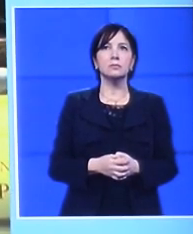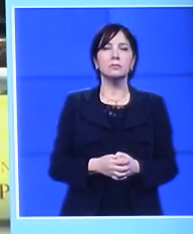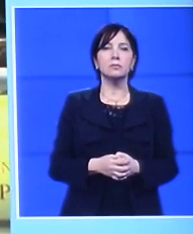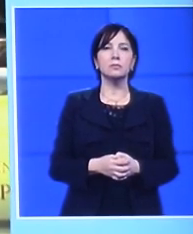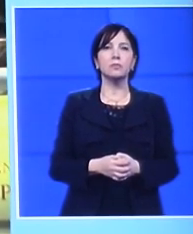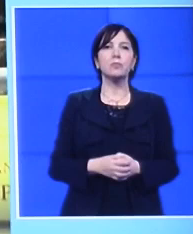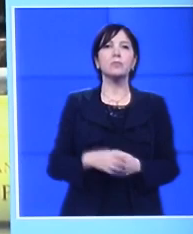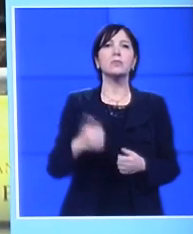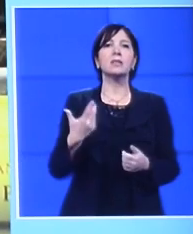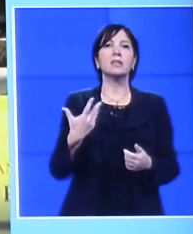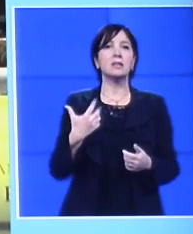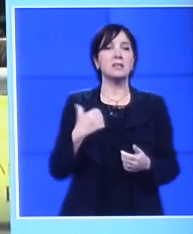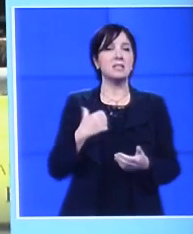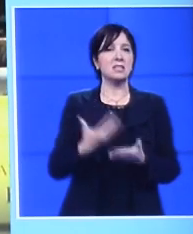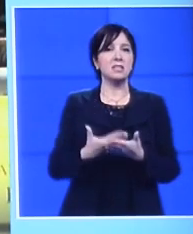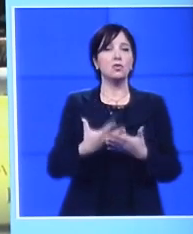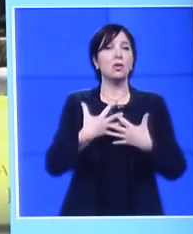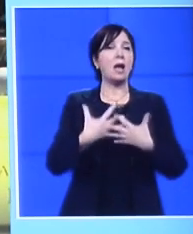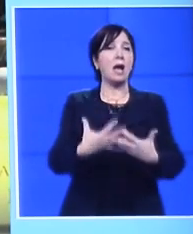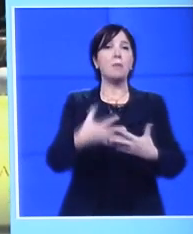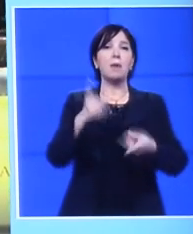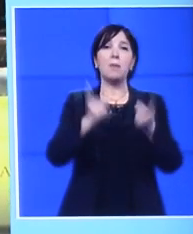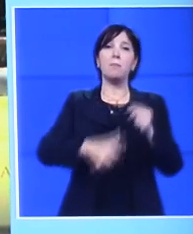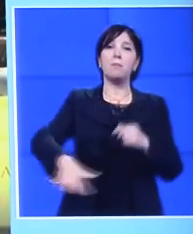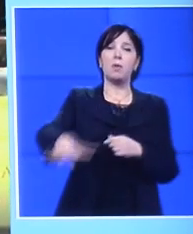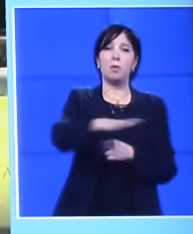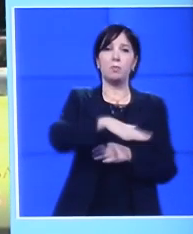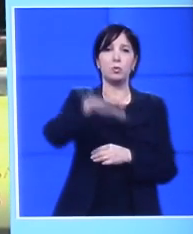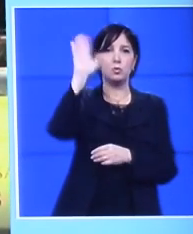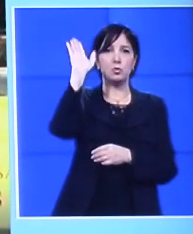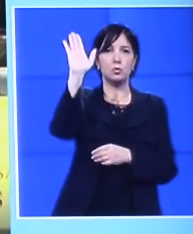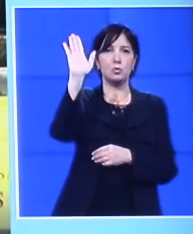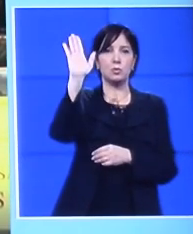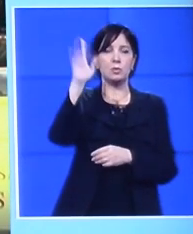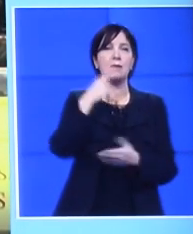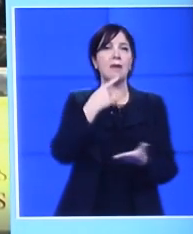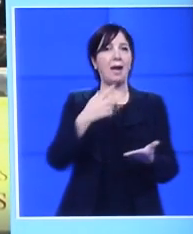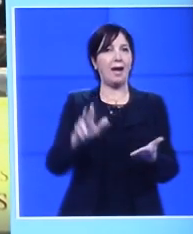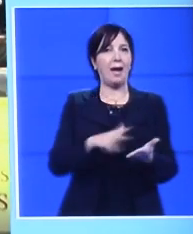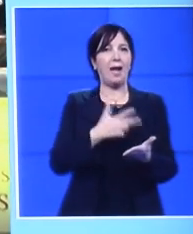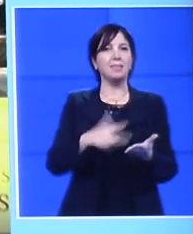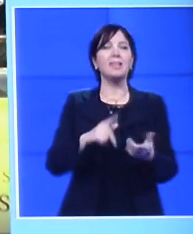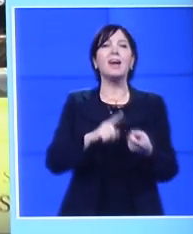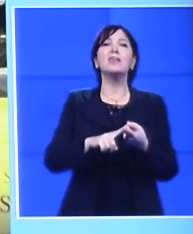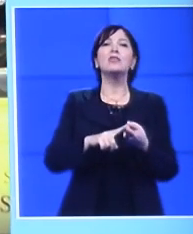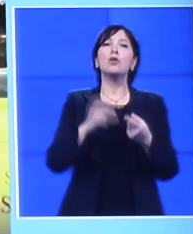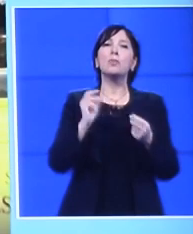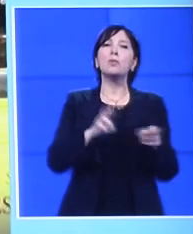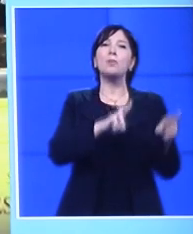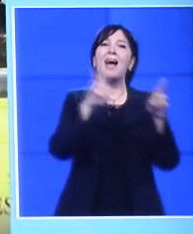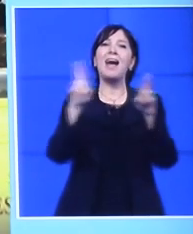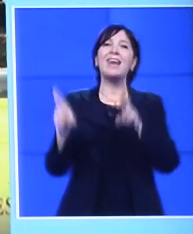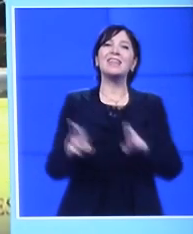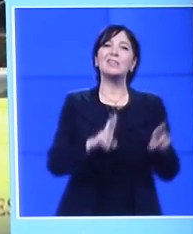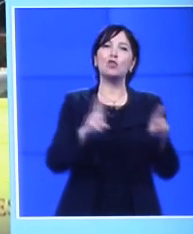Il Signore ama il suo popolo. Abbiamo cantato, è il ritornello